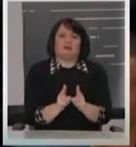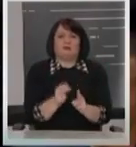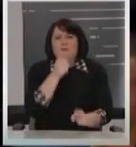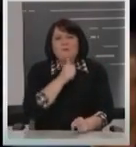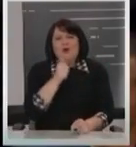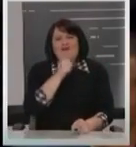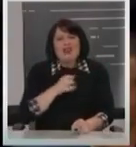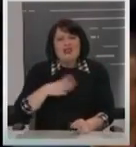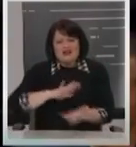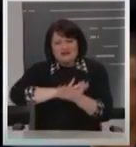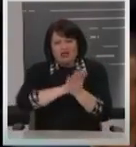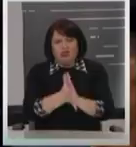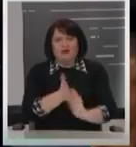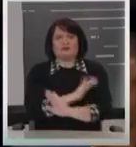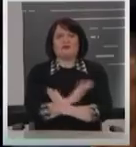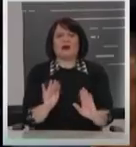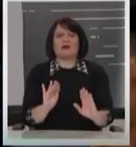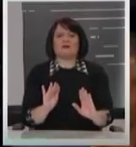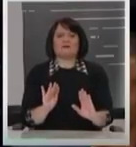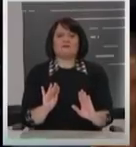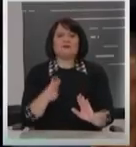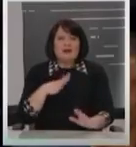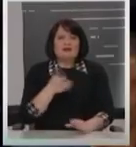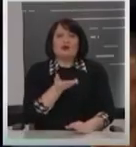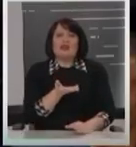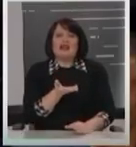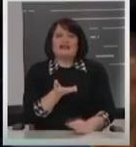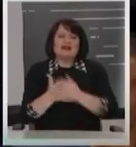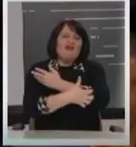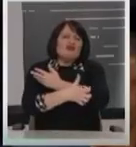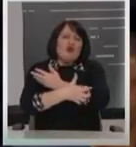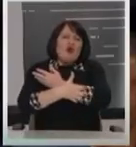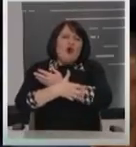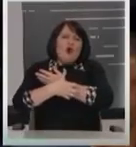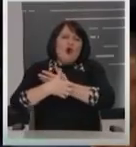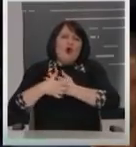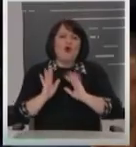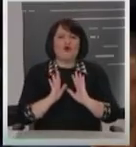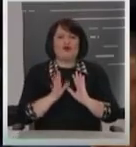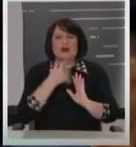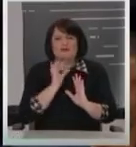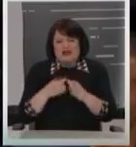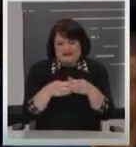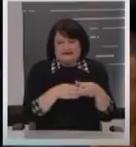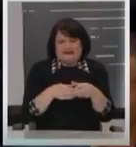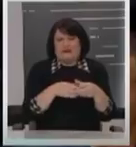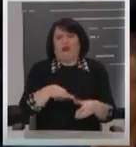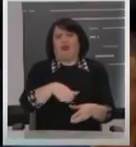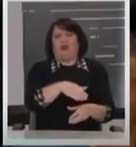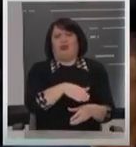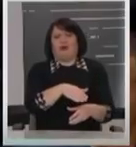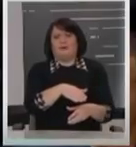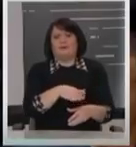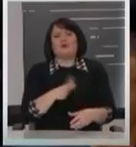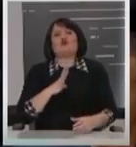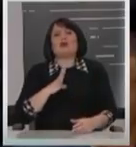την εξαφανίσετε, θέλετε να οδηγήσετε σε μια φτωχοποίηση και προλατεριοποίηση των μαζών, ούτως